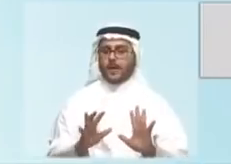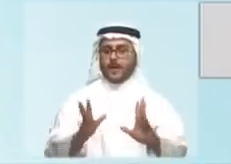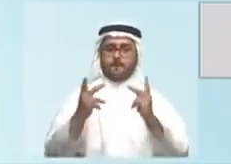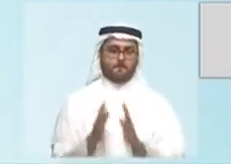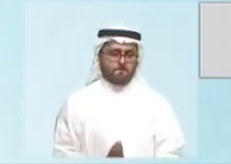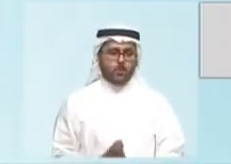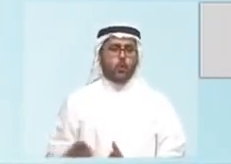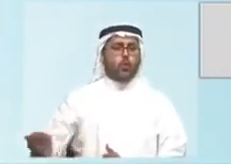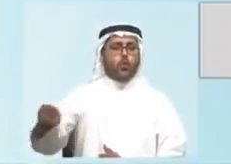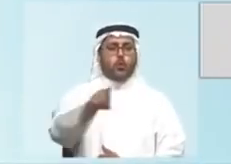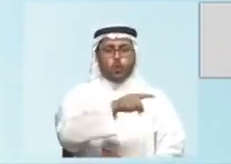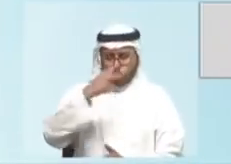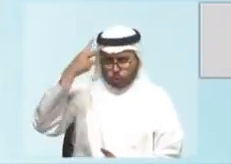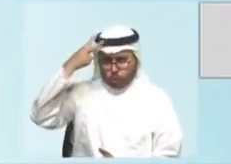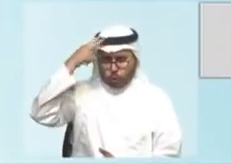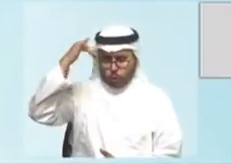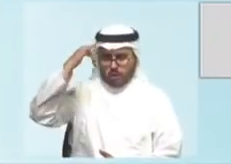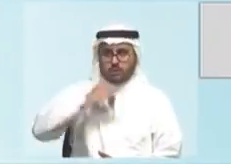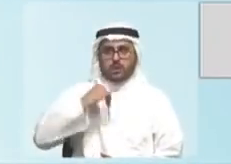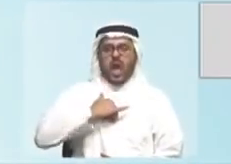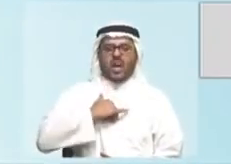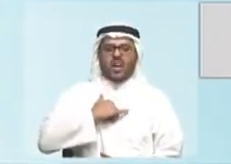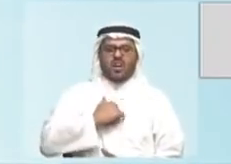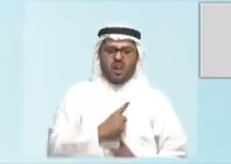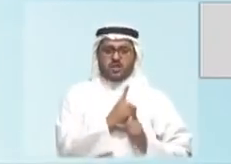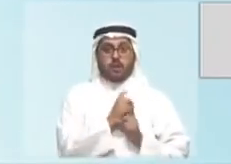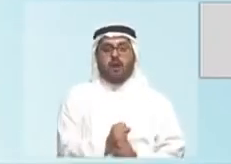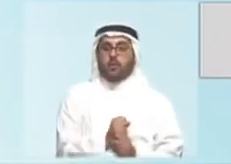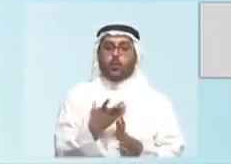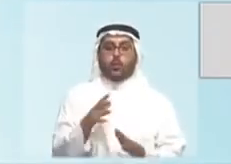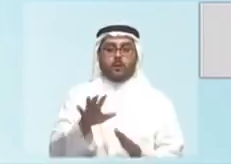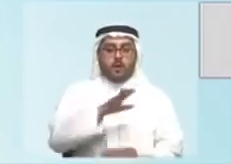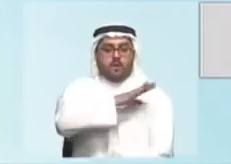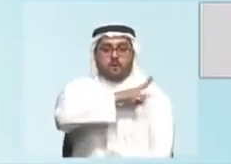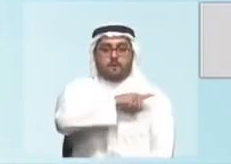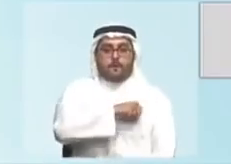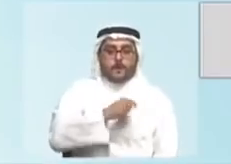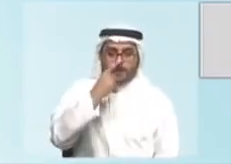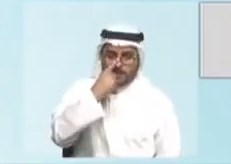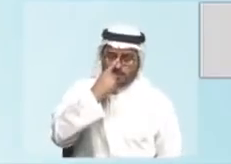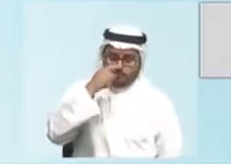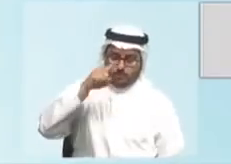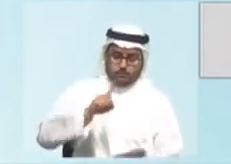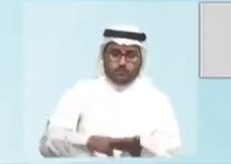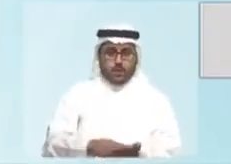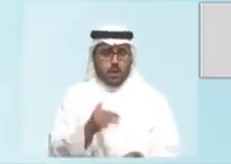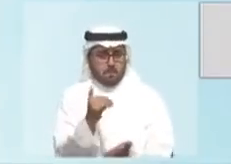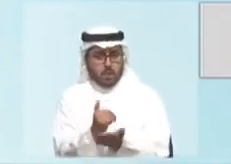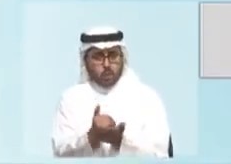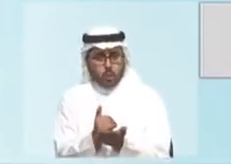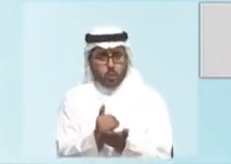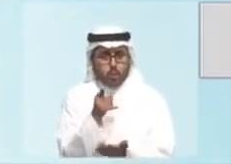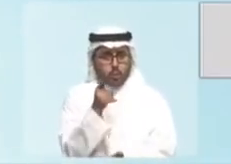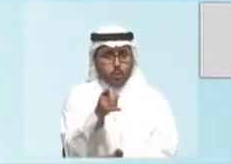لكل سعودي في الخارج مندوبي المملكة